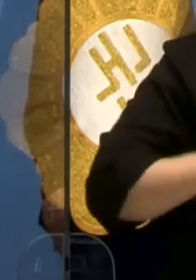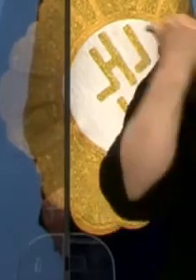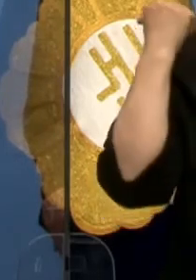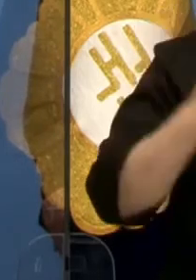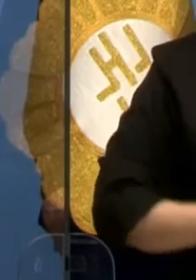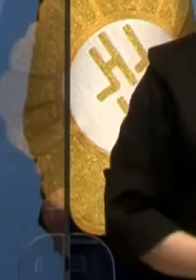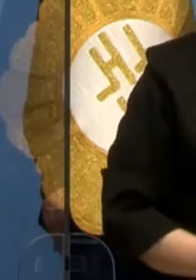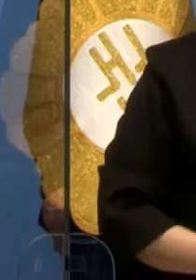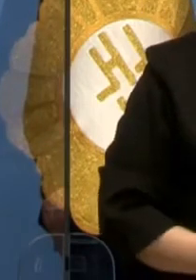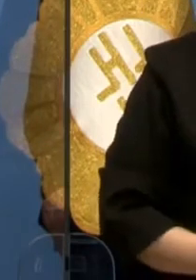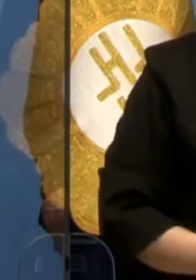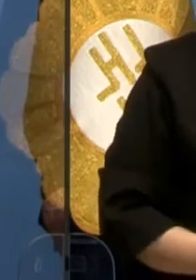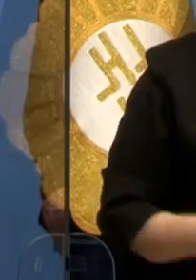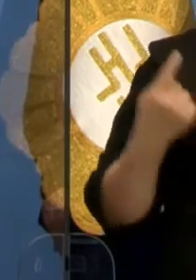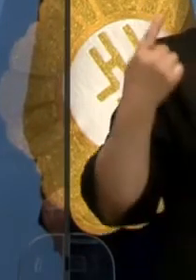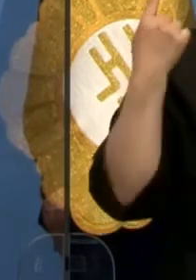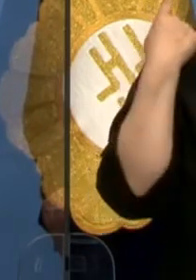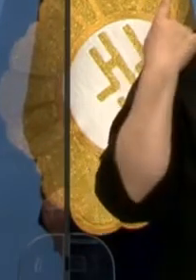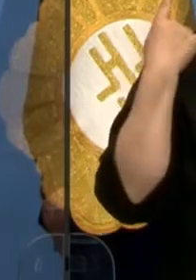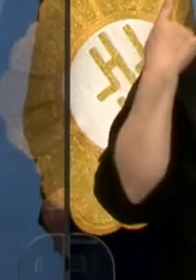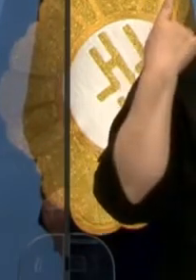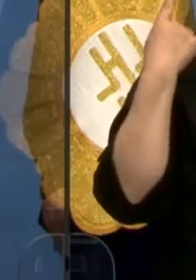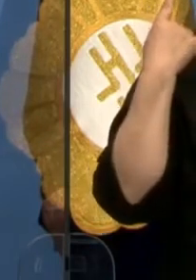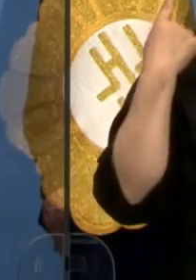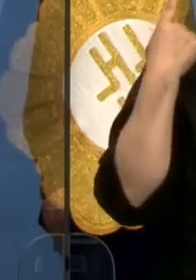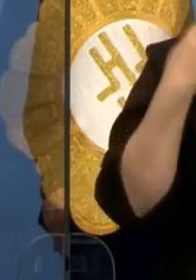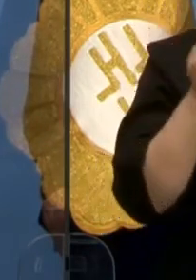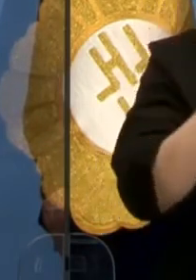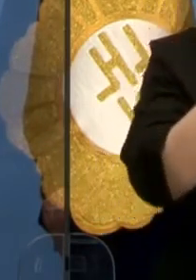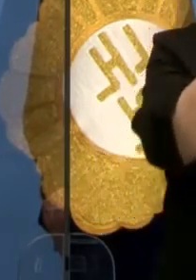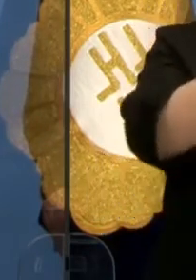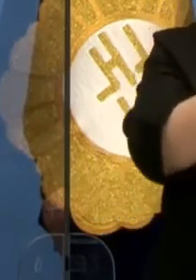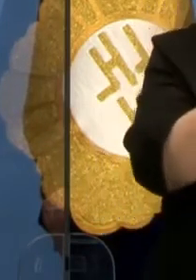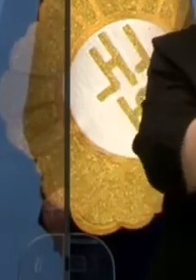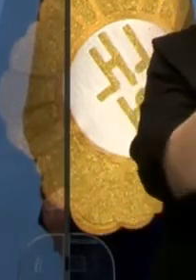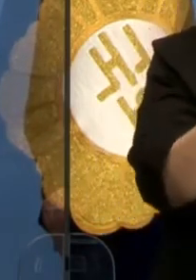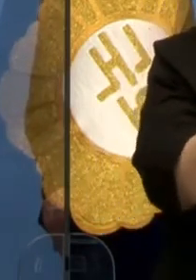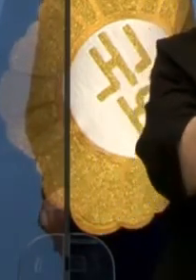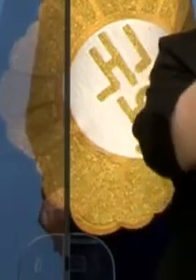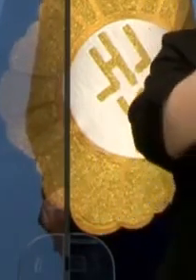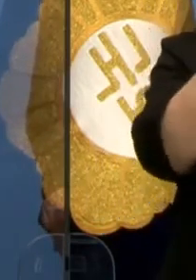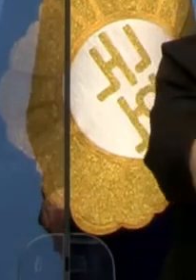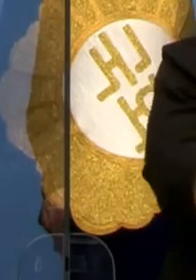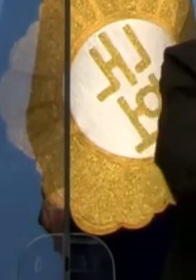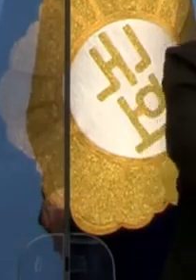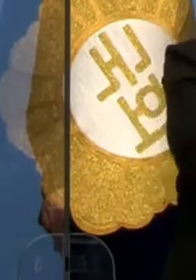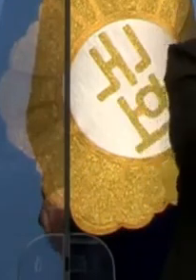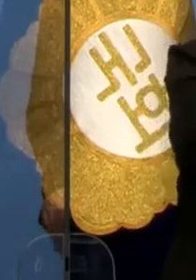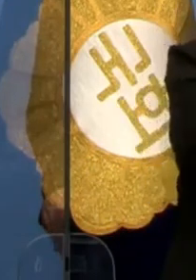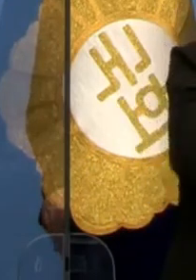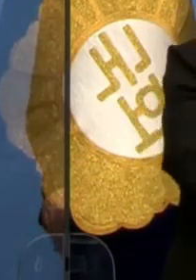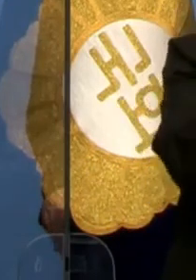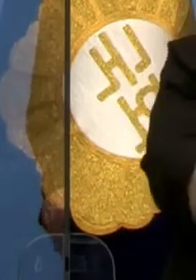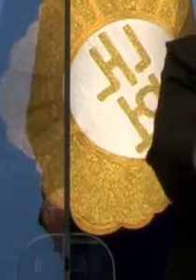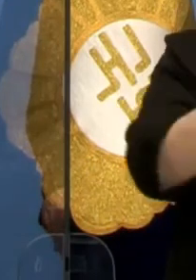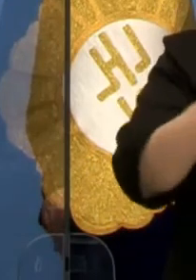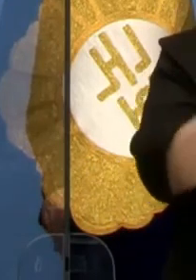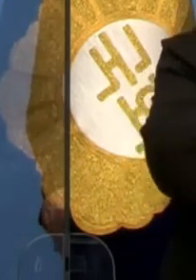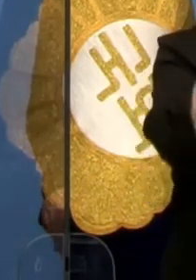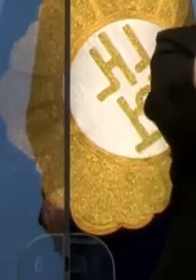없습니다. 어제는 모 언론에서 김기현 원내대표가 울산 사건에 대한